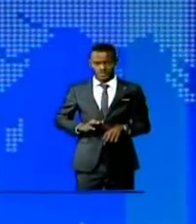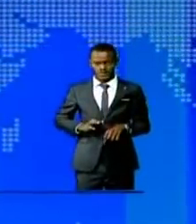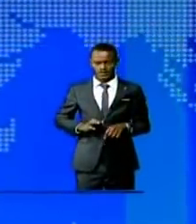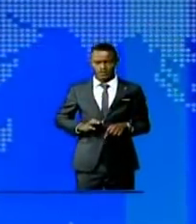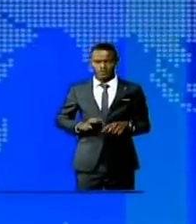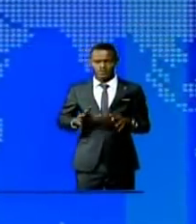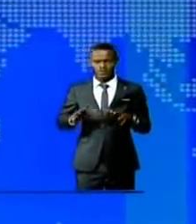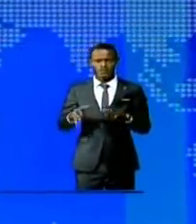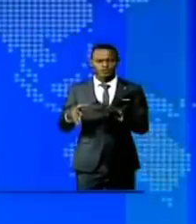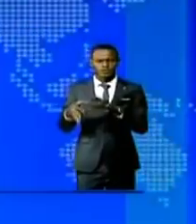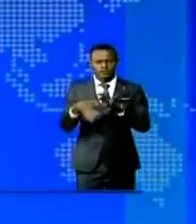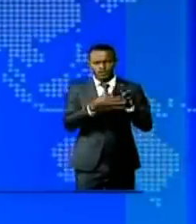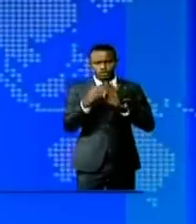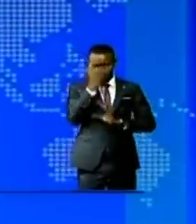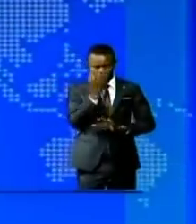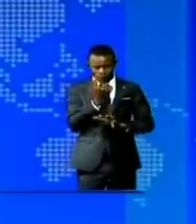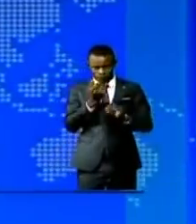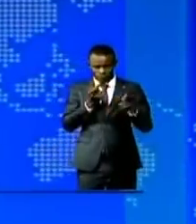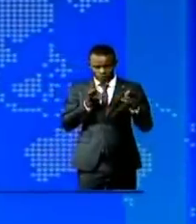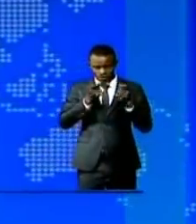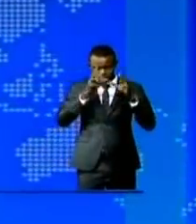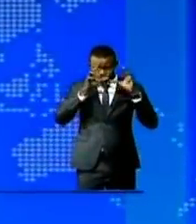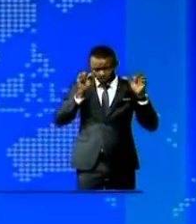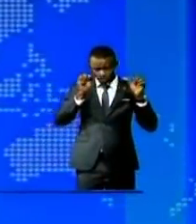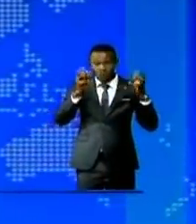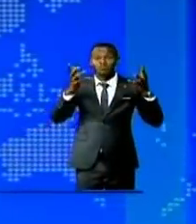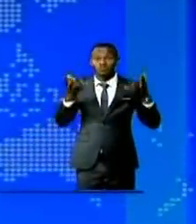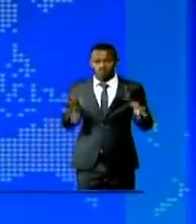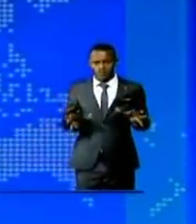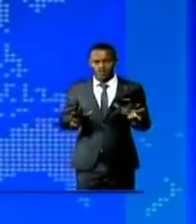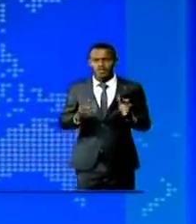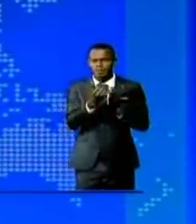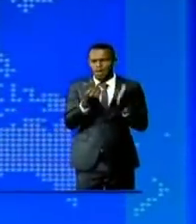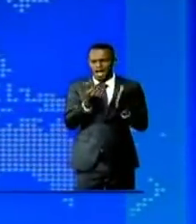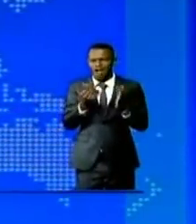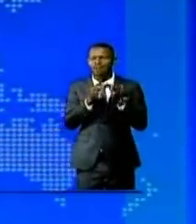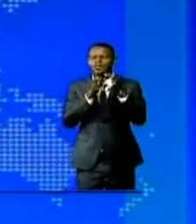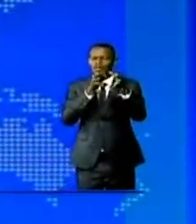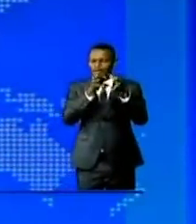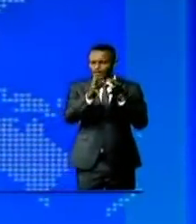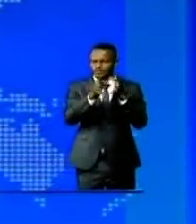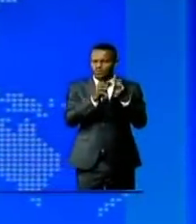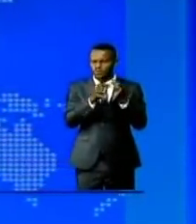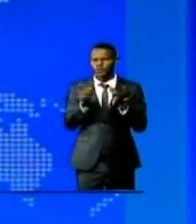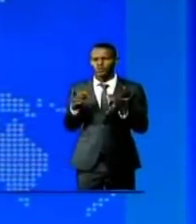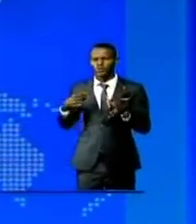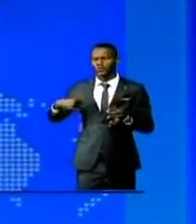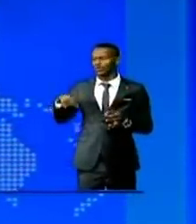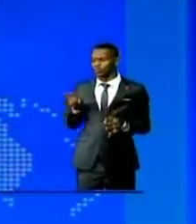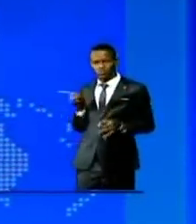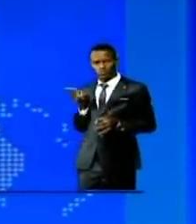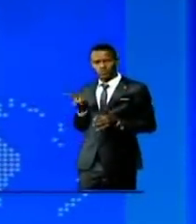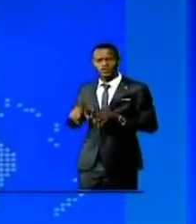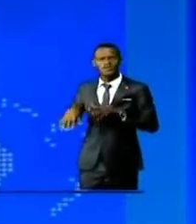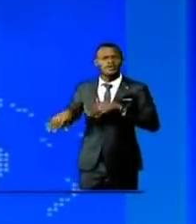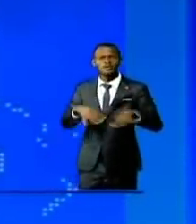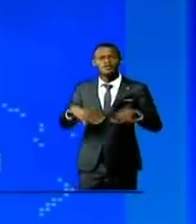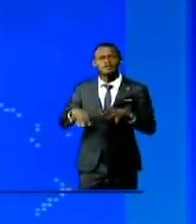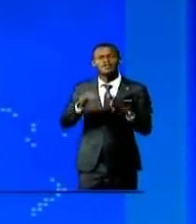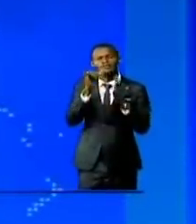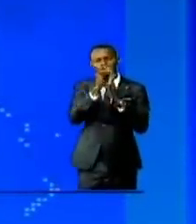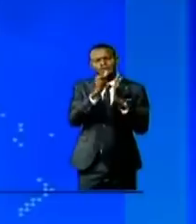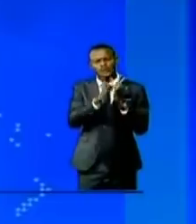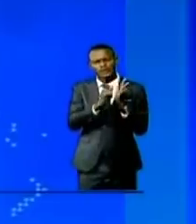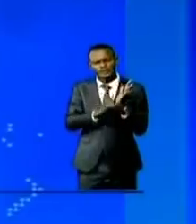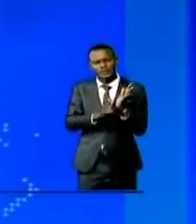de l'Union africaine, a passé en revue les réalisations, mais aussi les actes posés appelés à être pérennisés.